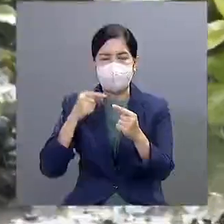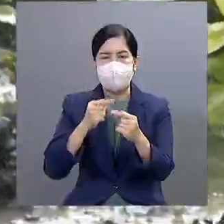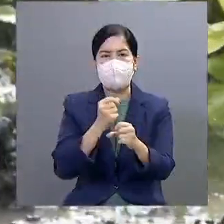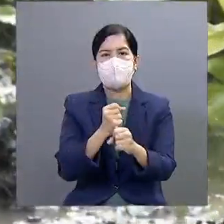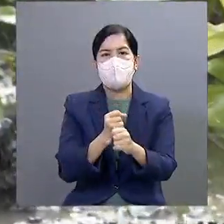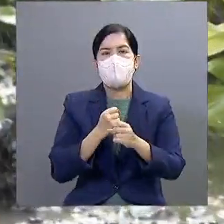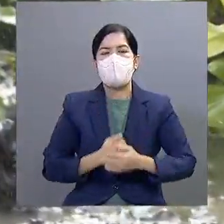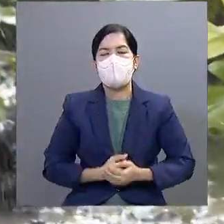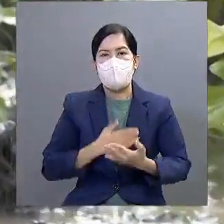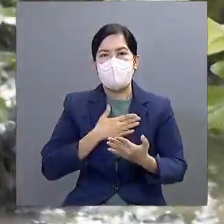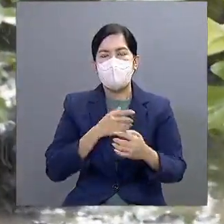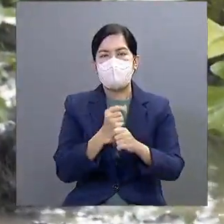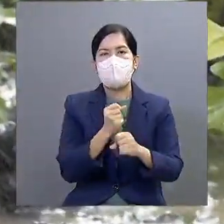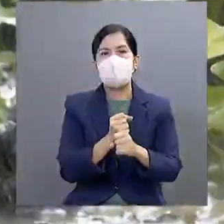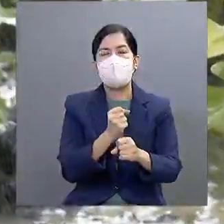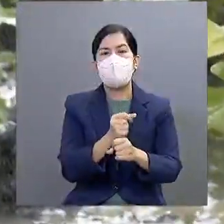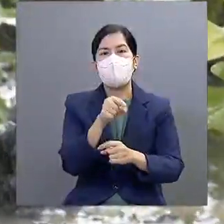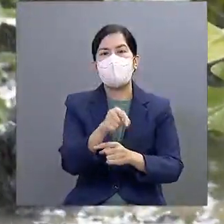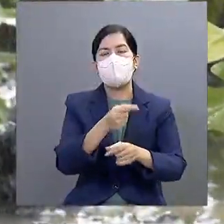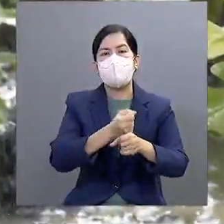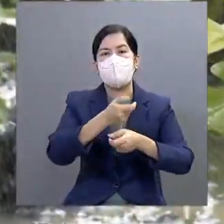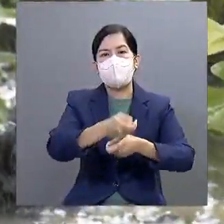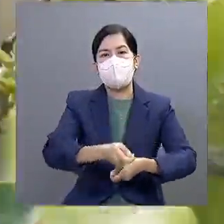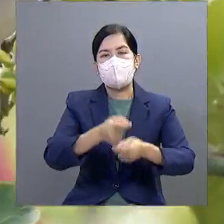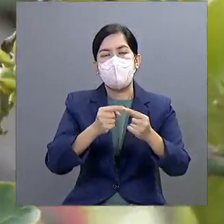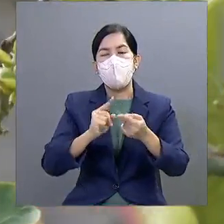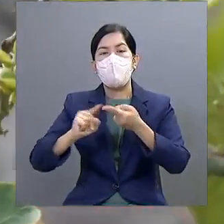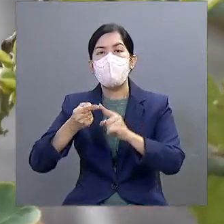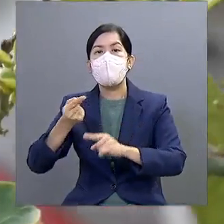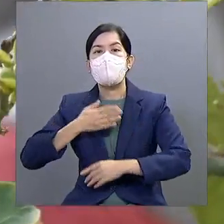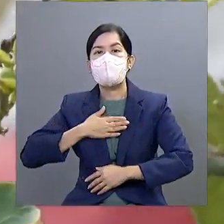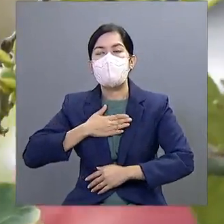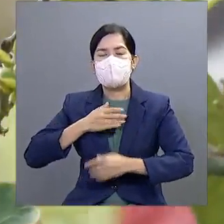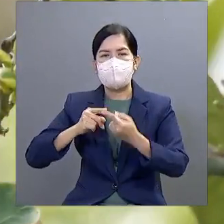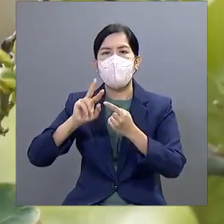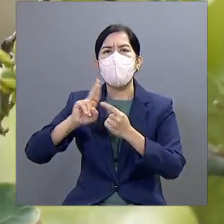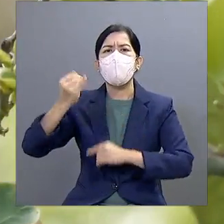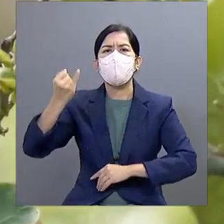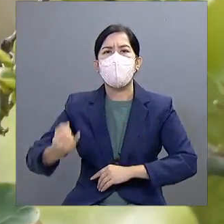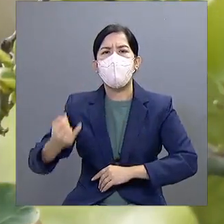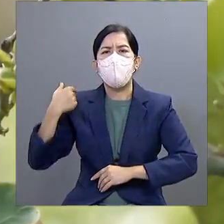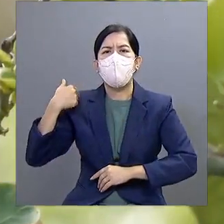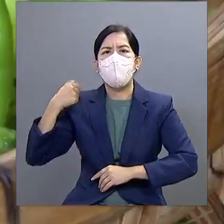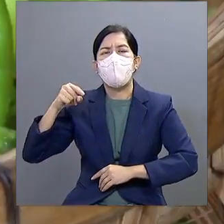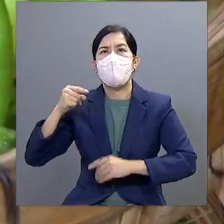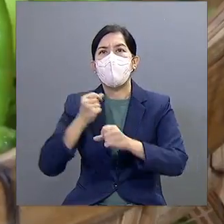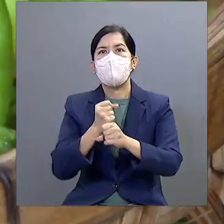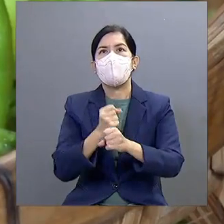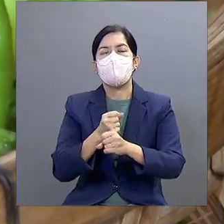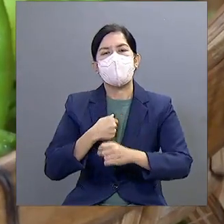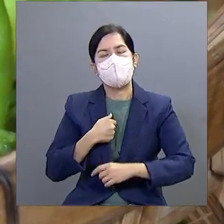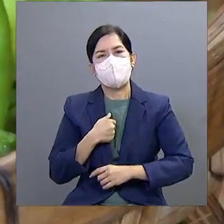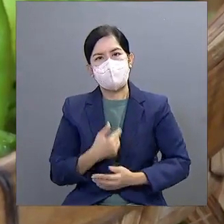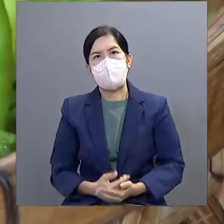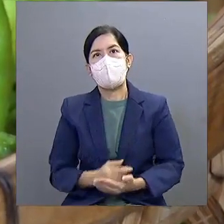มันมีน้องมีเพื่อนรุ่นน้องคนหนึ่งแกชื่อคุณสุวรรณาแกก็เห็นแกทุกแกบมาขายให้เล้าไก่แก